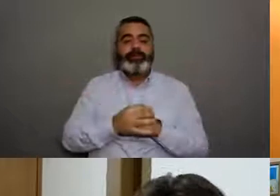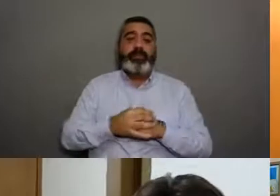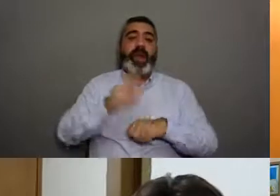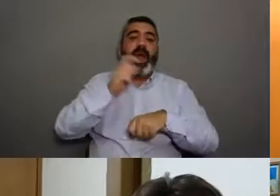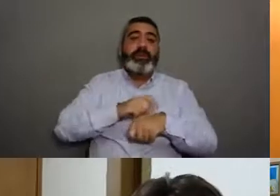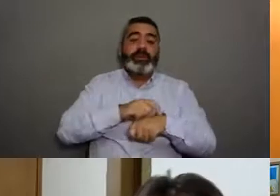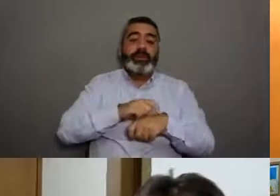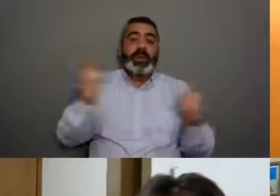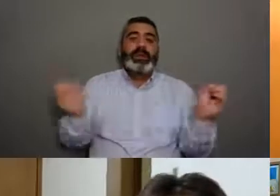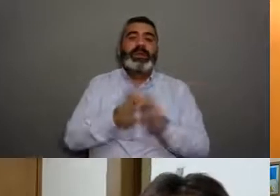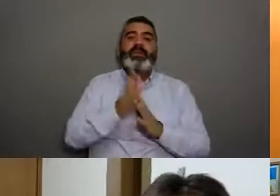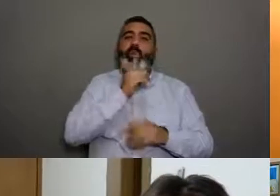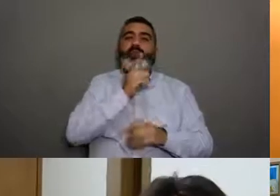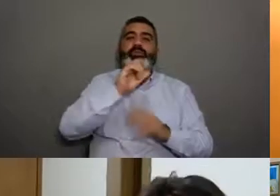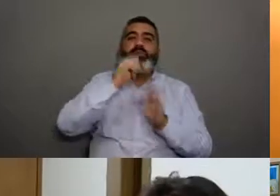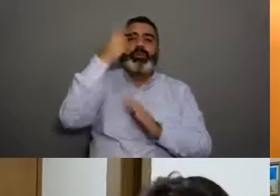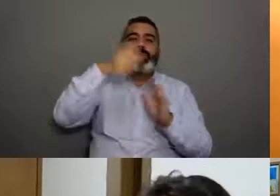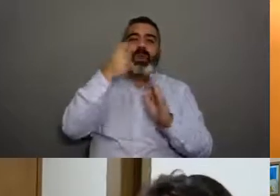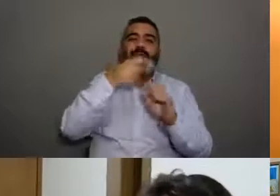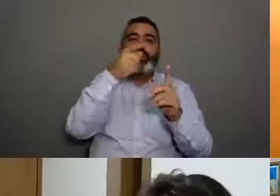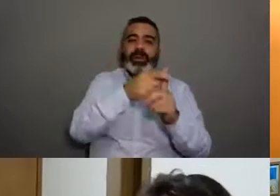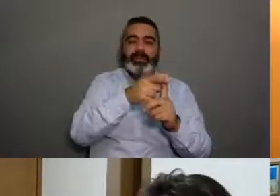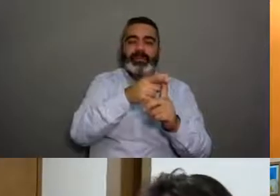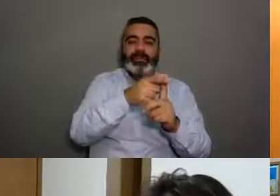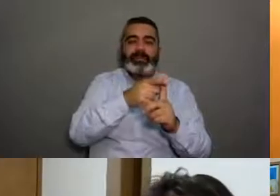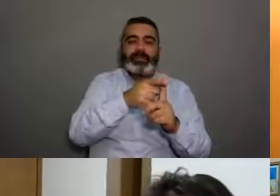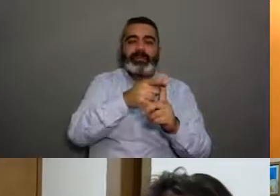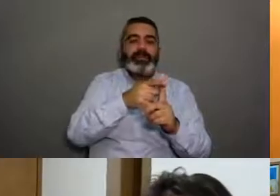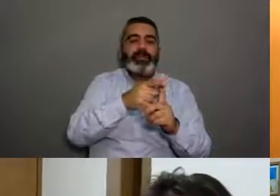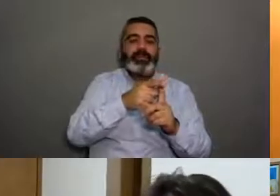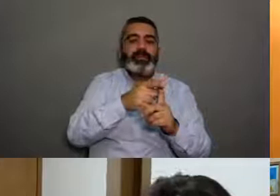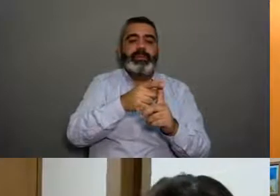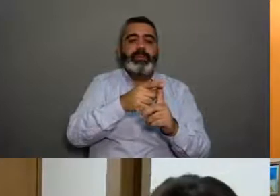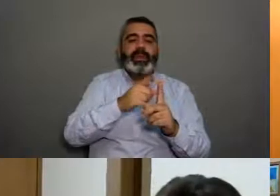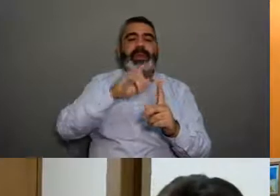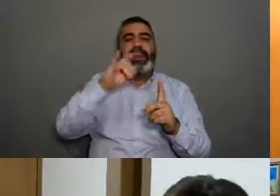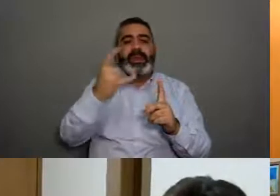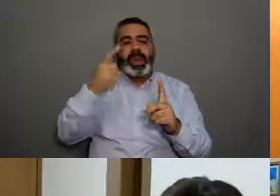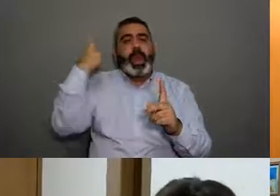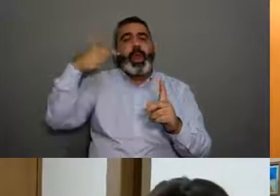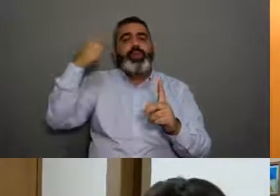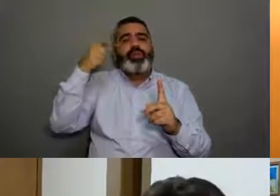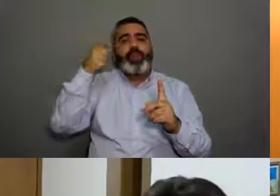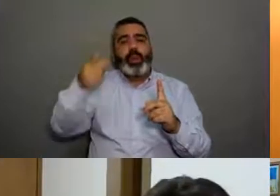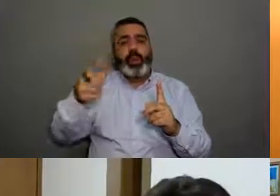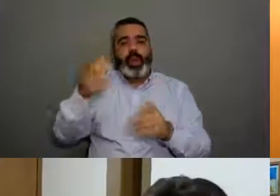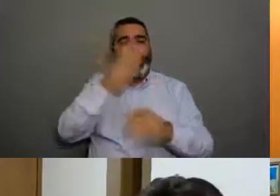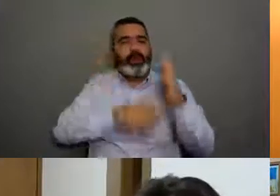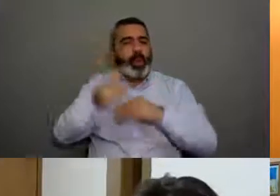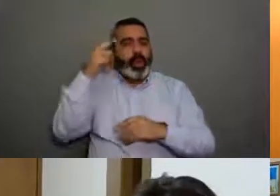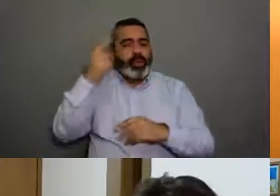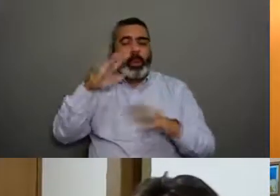πρώτης ταινίας ή στην ταινία, νομίζω, στο Λονδίνο, στο Ανατολικό Λονδίνο ή στην